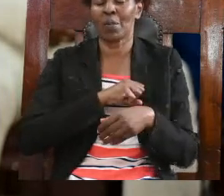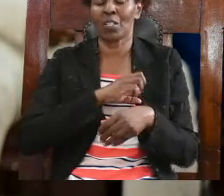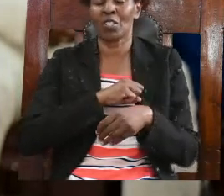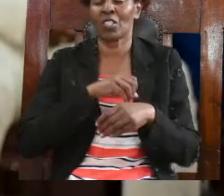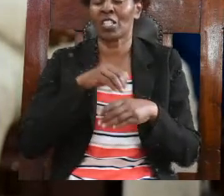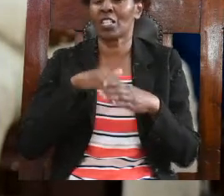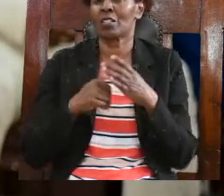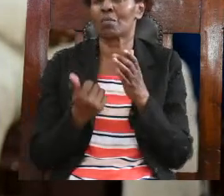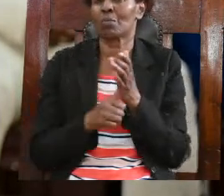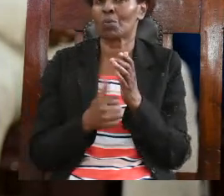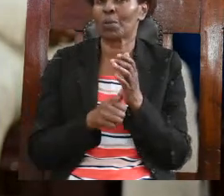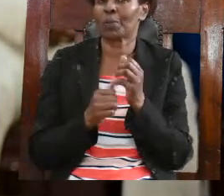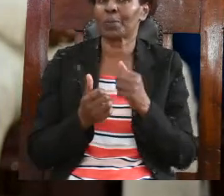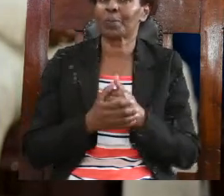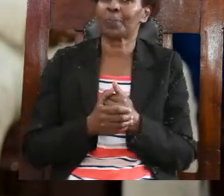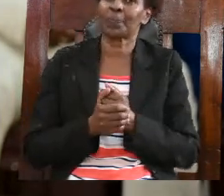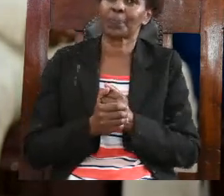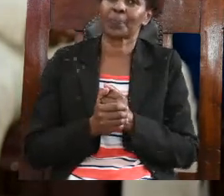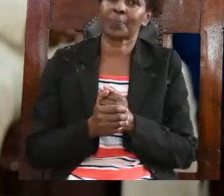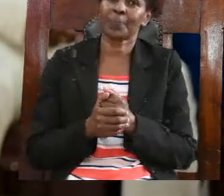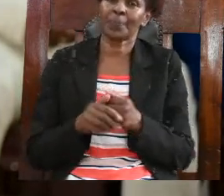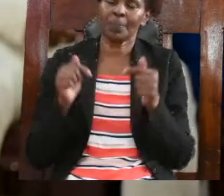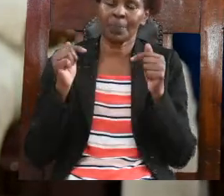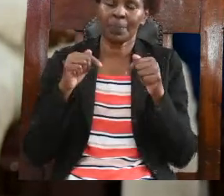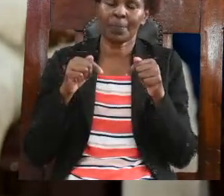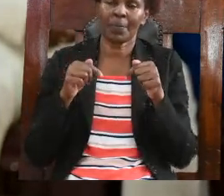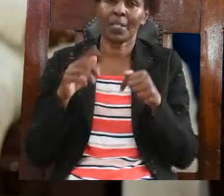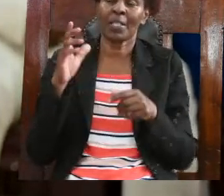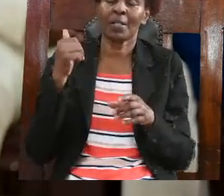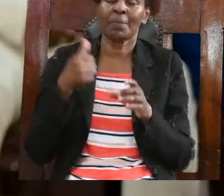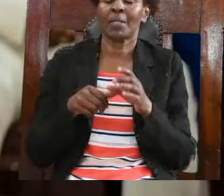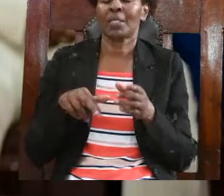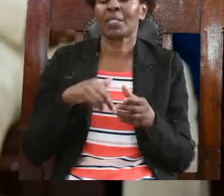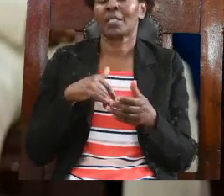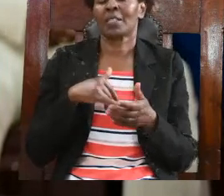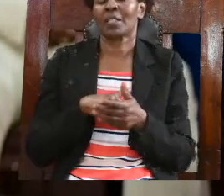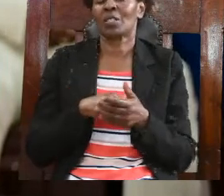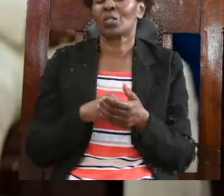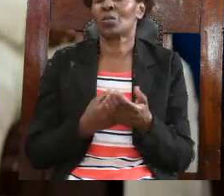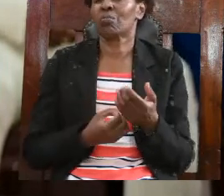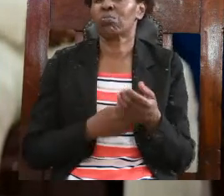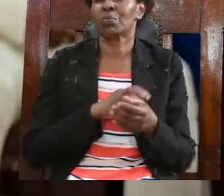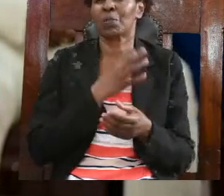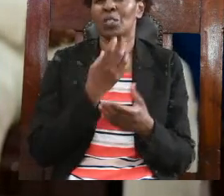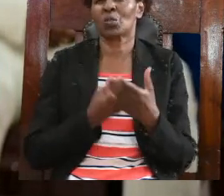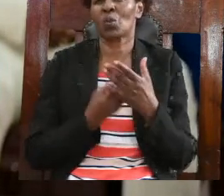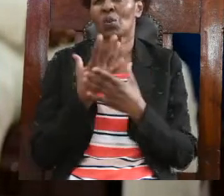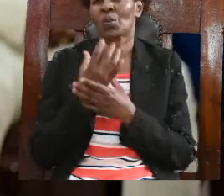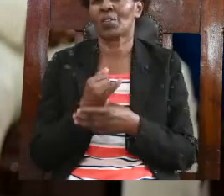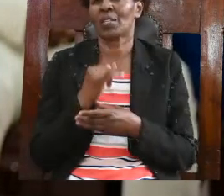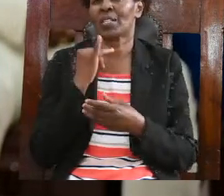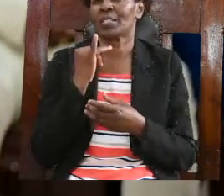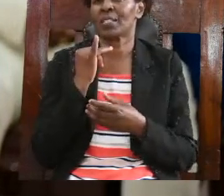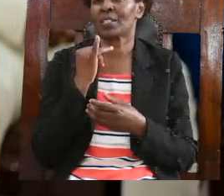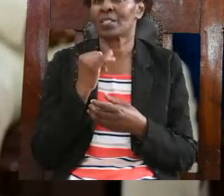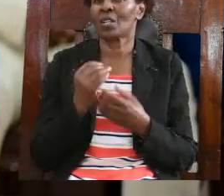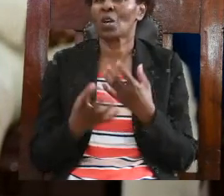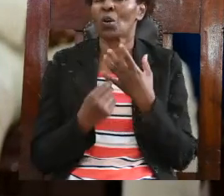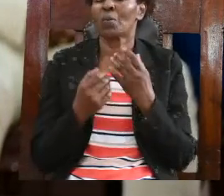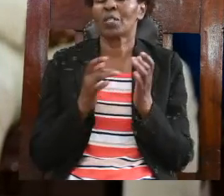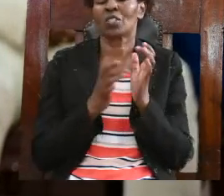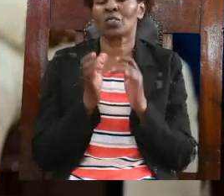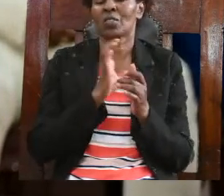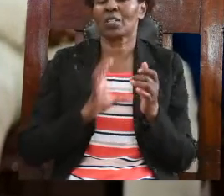tunapojaribiwa. Praise be to God. Kwa hivyo siku ya leo Mungu anatukumbusha kukomaa katika kiroho, ni vizuri kuiga mfano wa